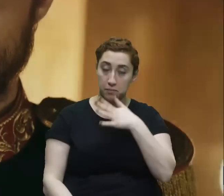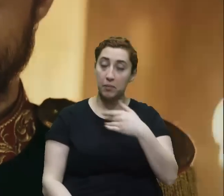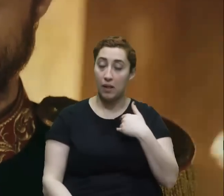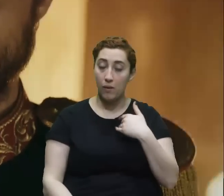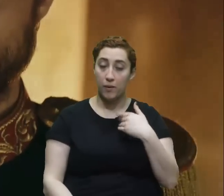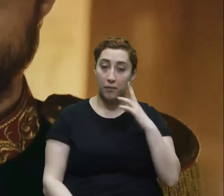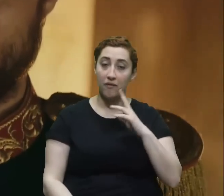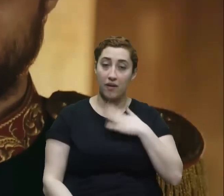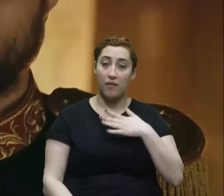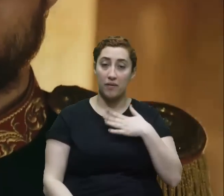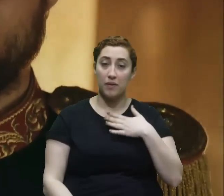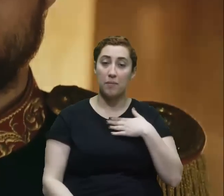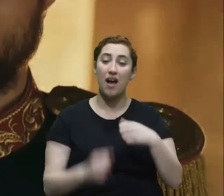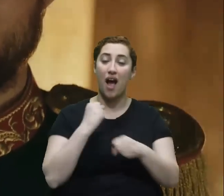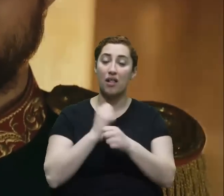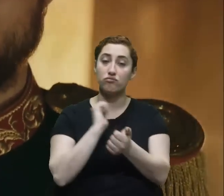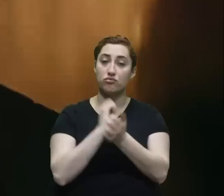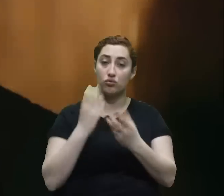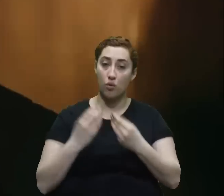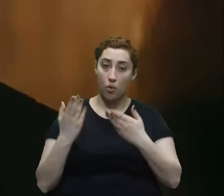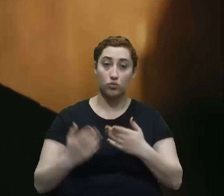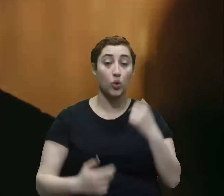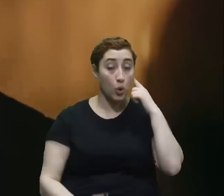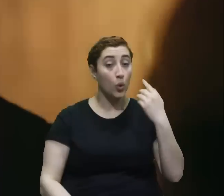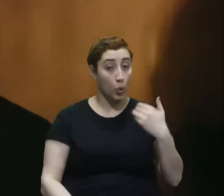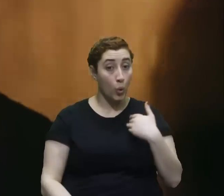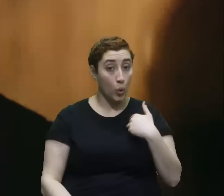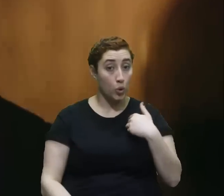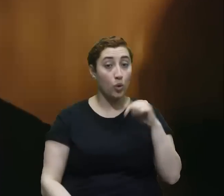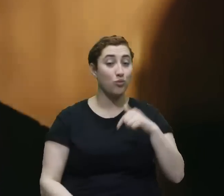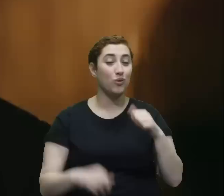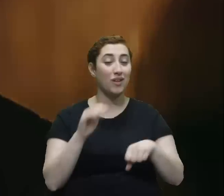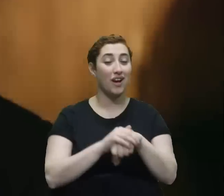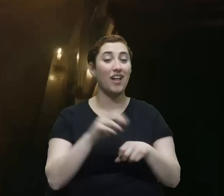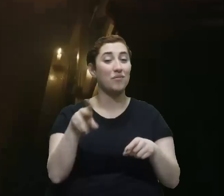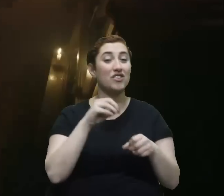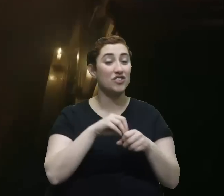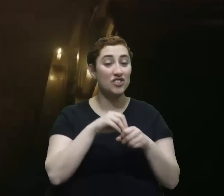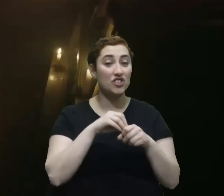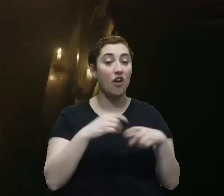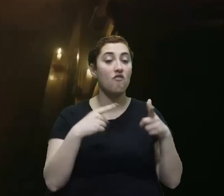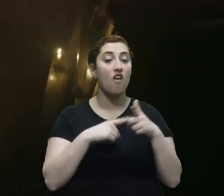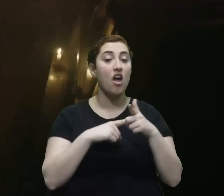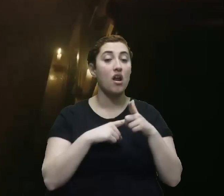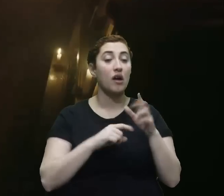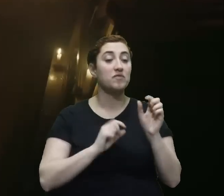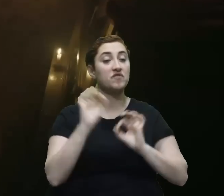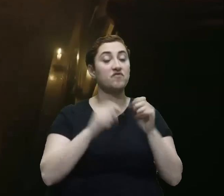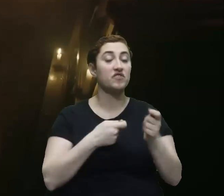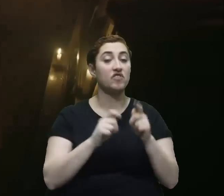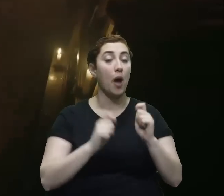Biliyorum Pir'im. Galibi tutuklamışlar. Duyduğum kadarıyla bu baskının arkasında Farah varmış